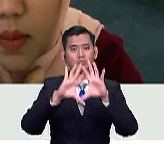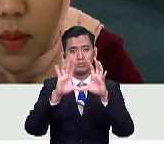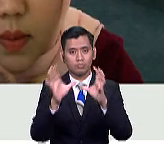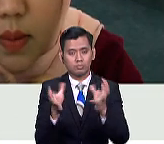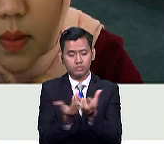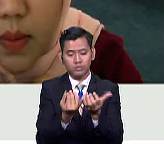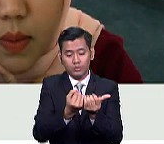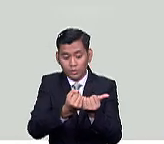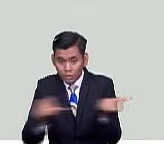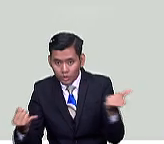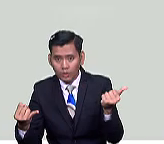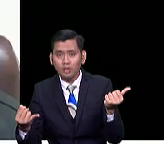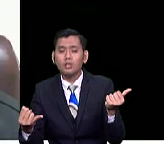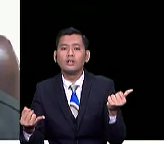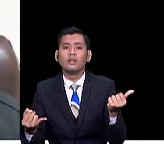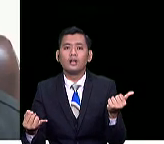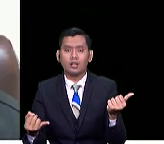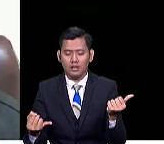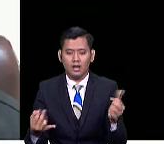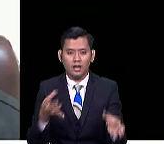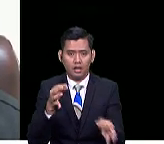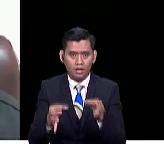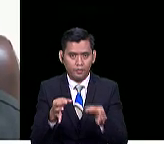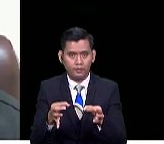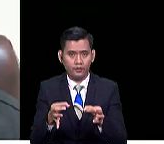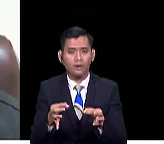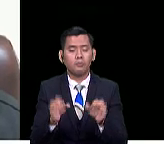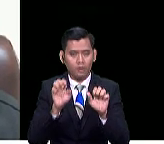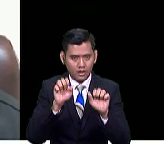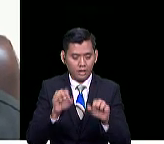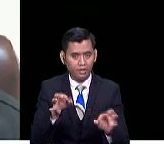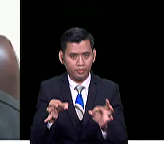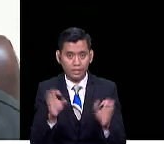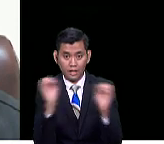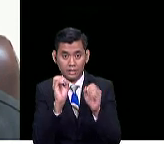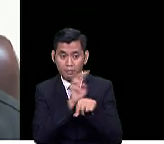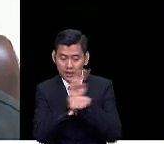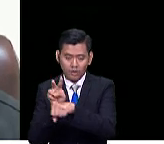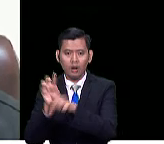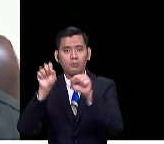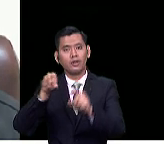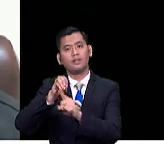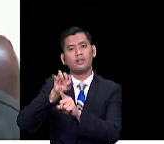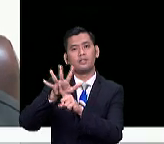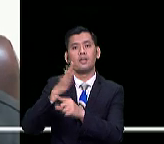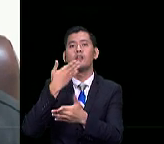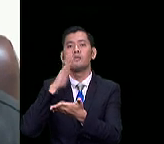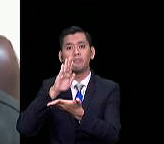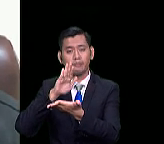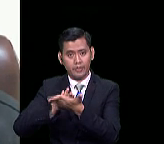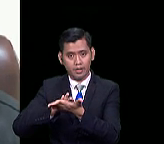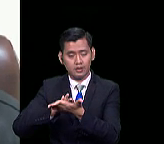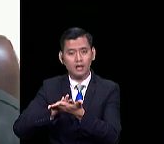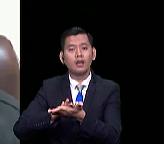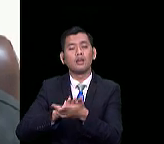dipantau secara betul, dia tidak ada kesan yang akan berasa panjang. Biasanya biasa wanita yang mengambil pil ini dengan cara buat